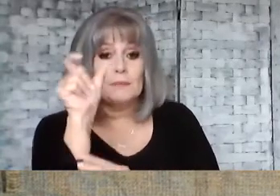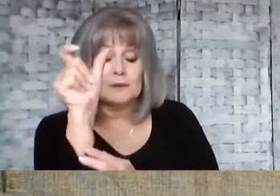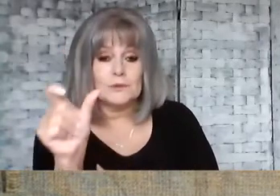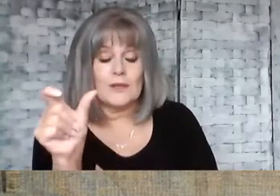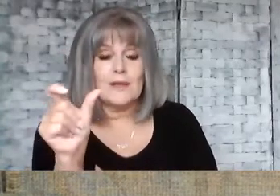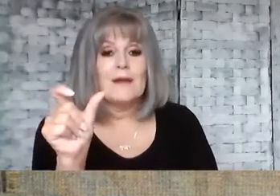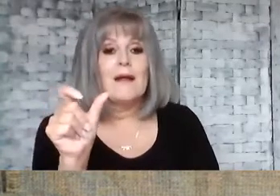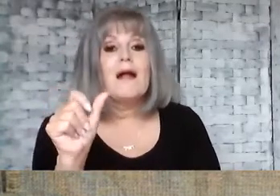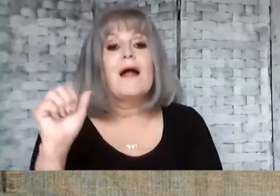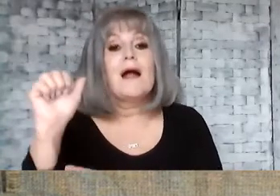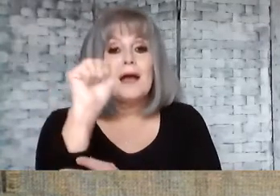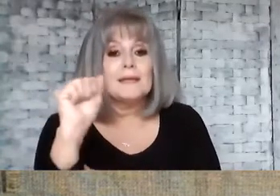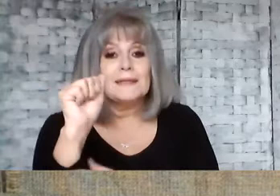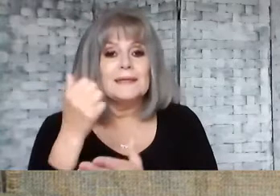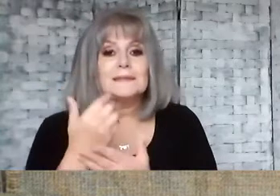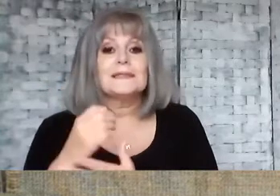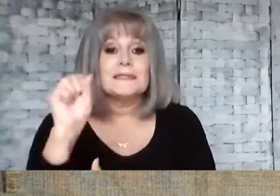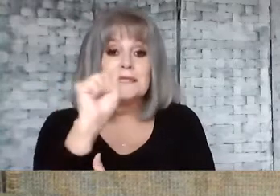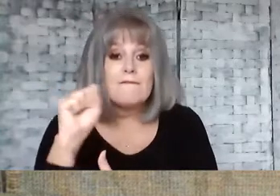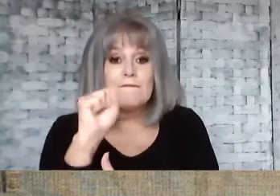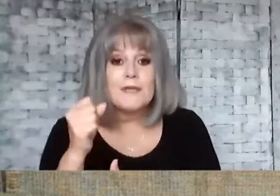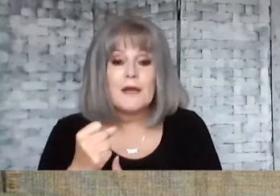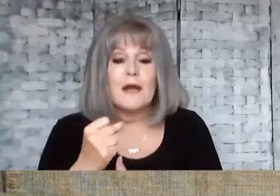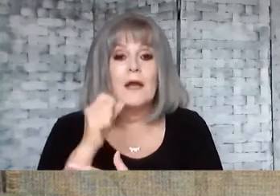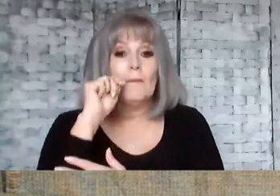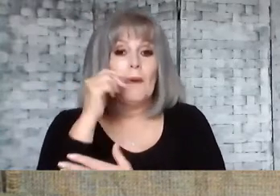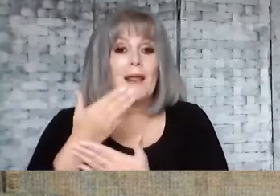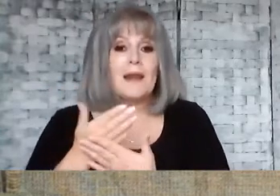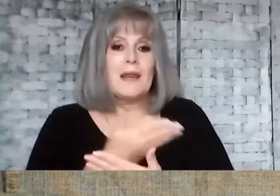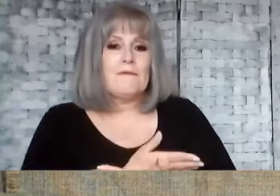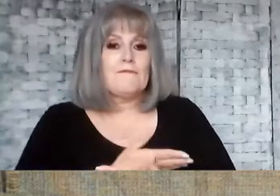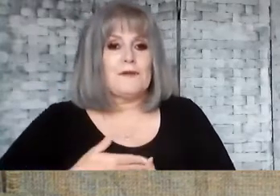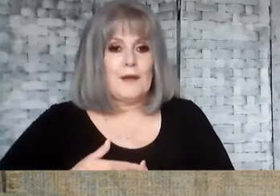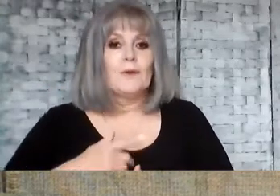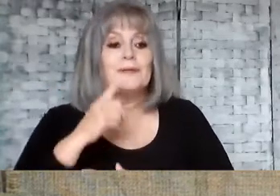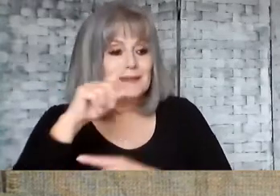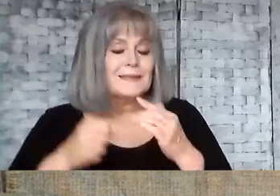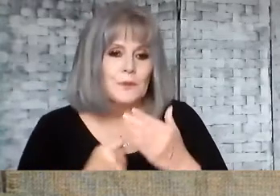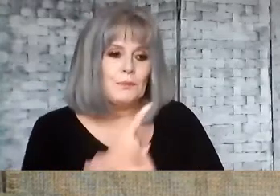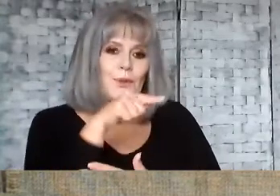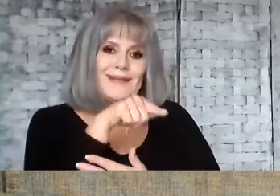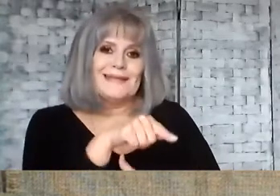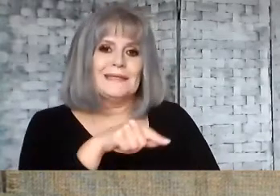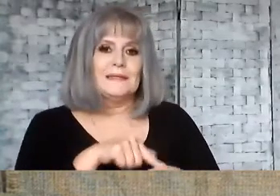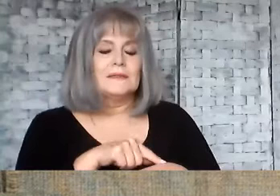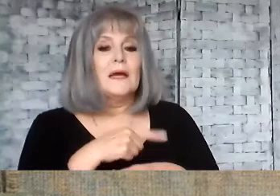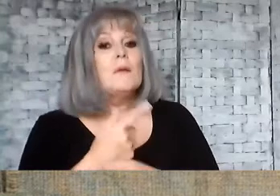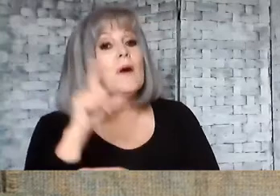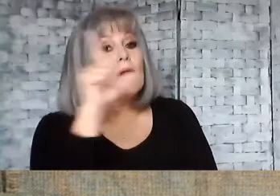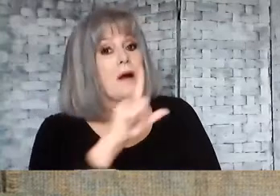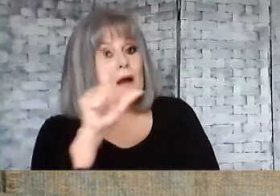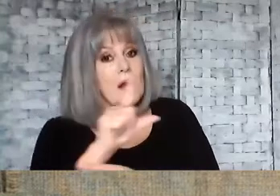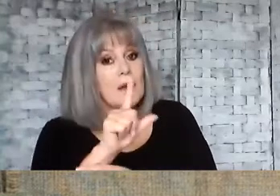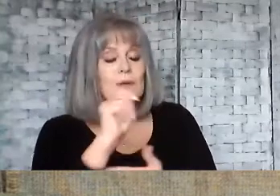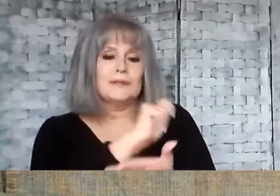afspeel. En dis een moeilike story, ongemaklik. En ons moet dink, hoekom sal Lukas hierdie story